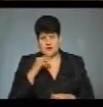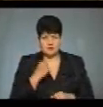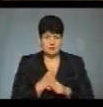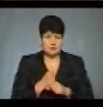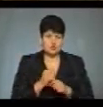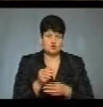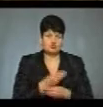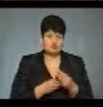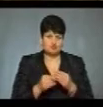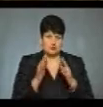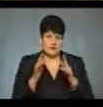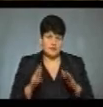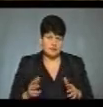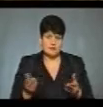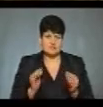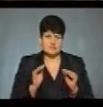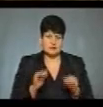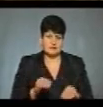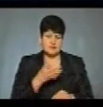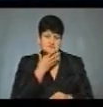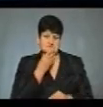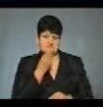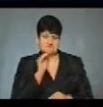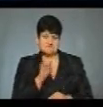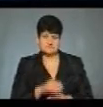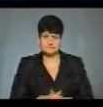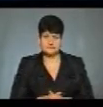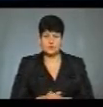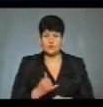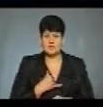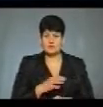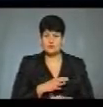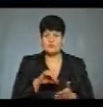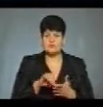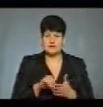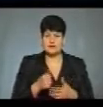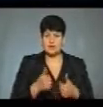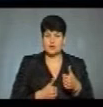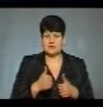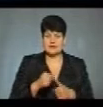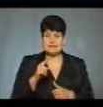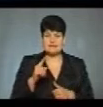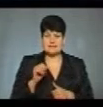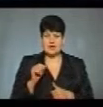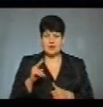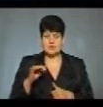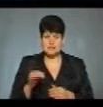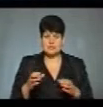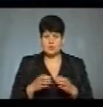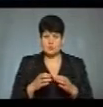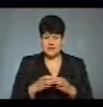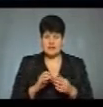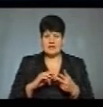штучні ялинки або ж ставити такі красиві прикраси. У нас був представлений конкурс в Залозецькій громаді, відповідно, «Замість